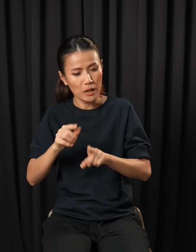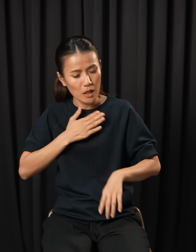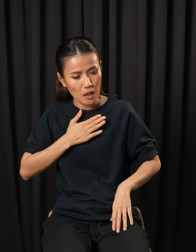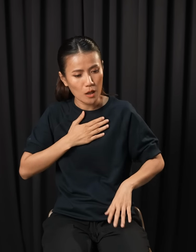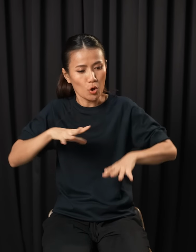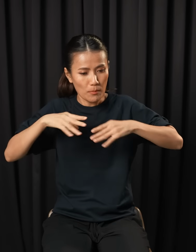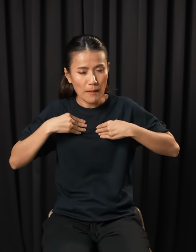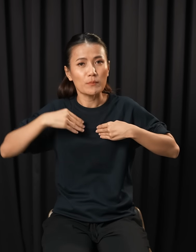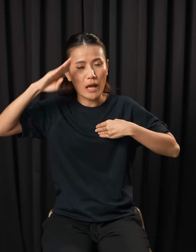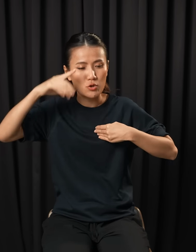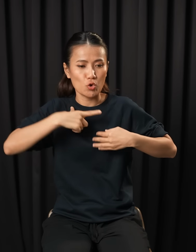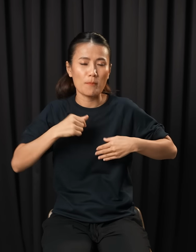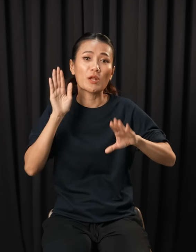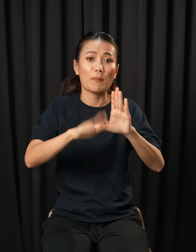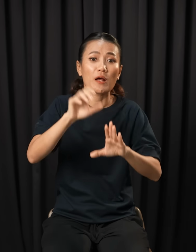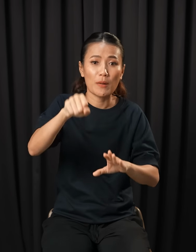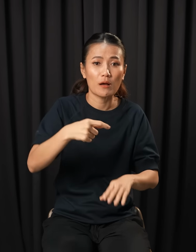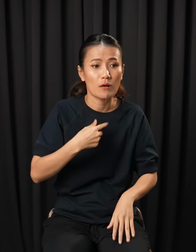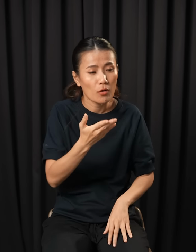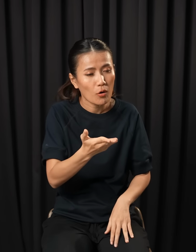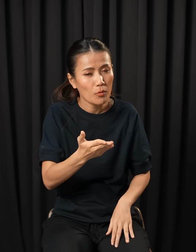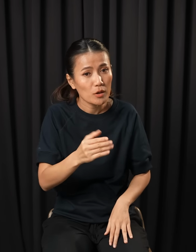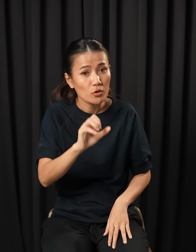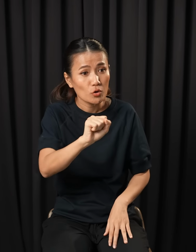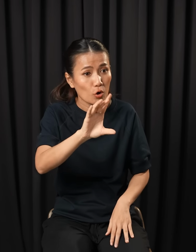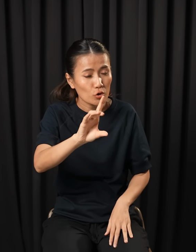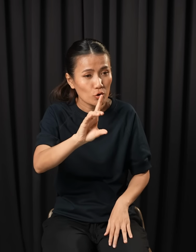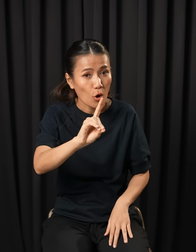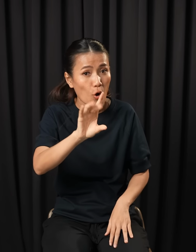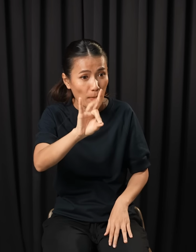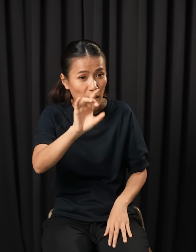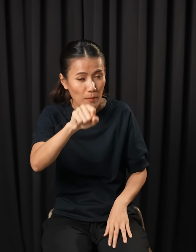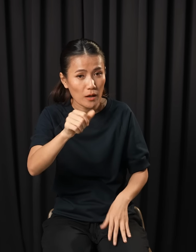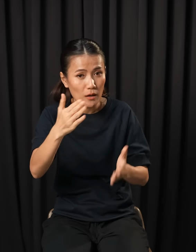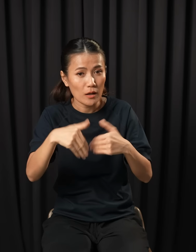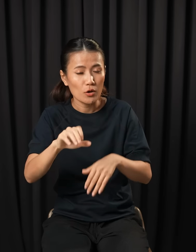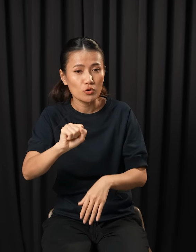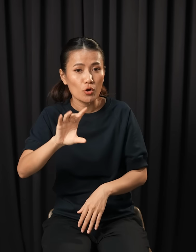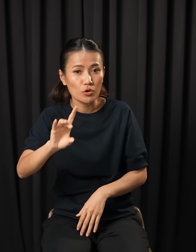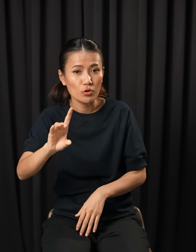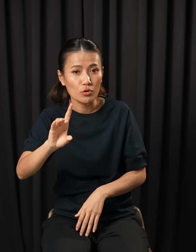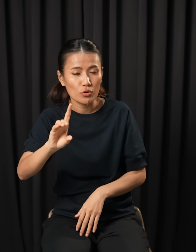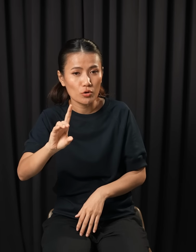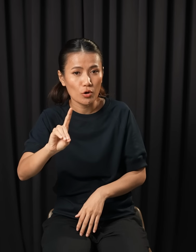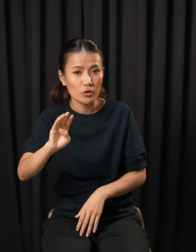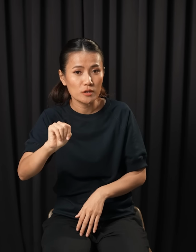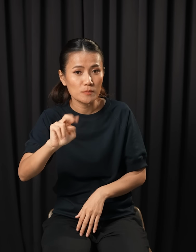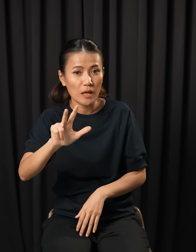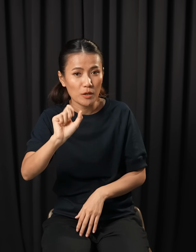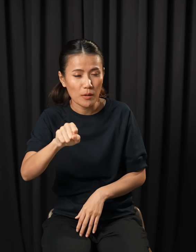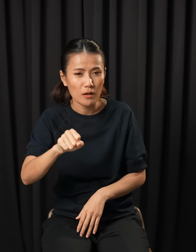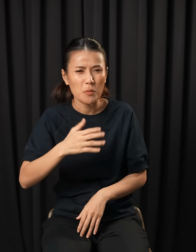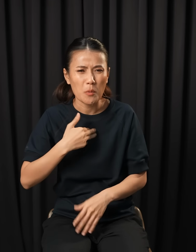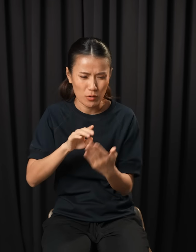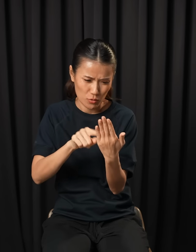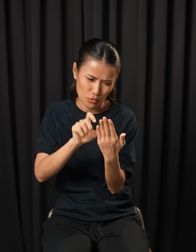ร43ไม่ต้องทำอะไรทั้งนั้น ถูกต้องครับสมัครใจอย่างเดียว คุณพิธาได้สดอะไรตอนนั้น ครบทั้งคู ่สด8แล้วก็ได้ส